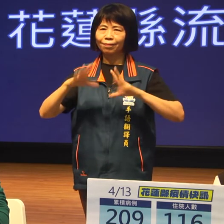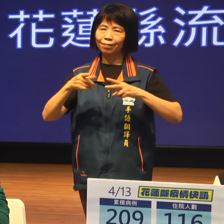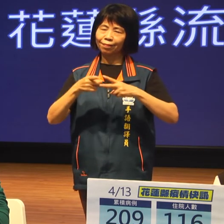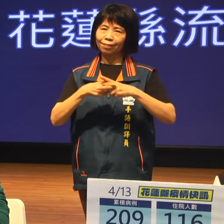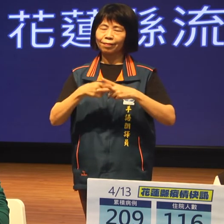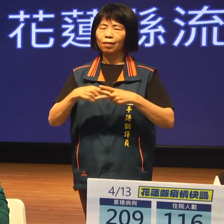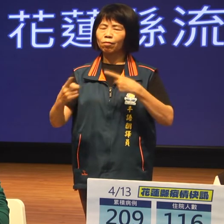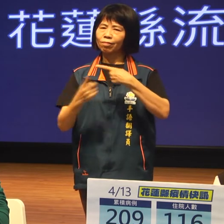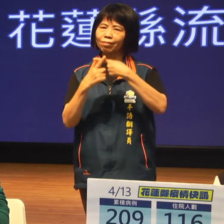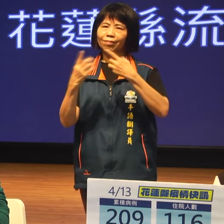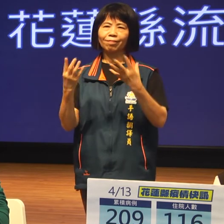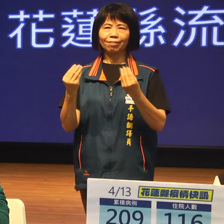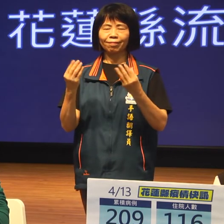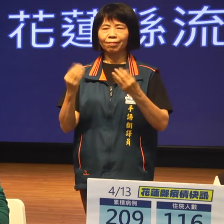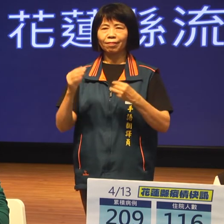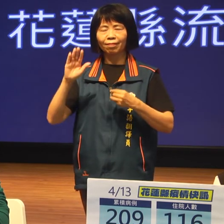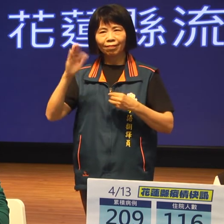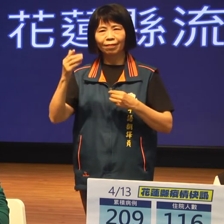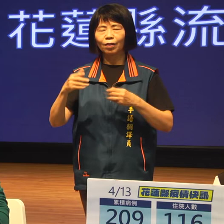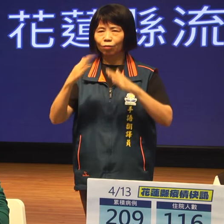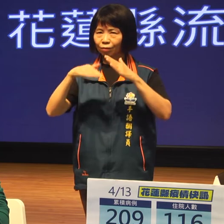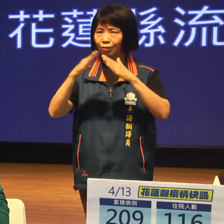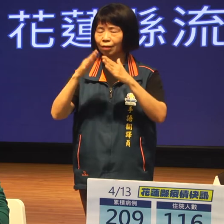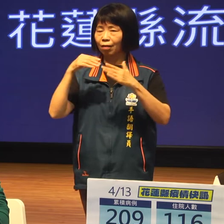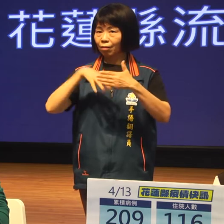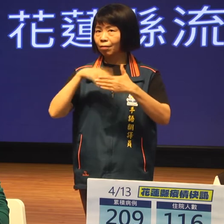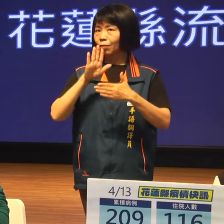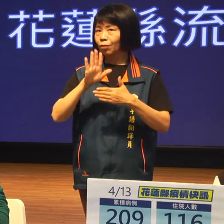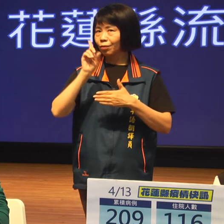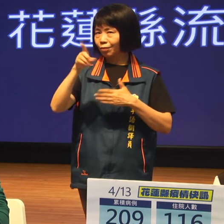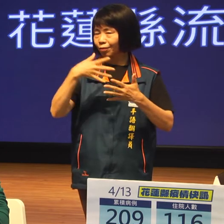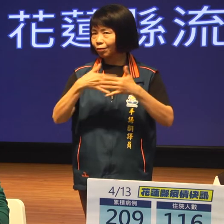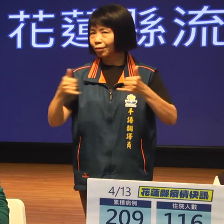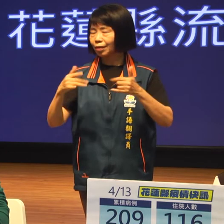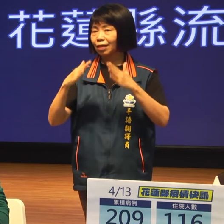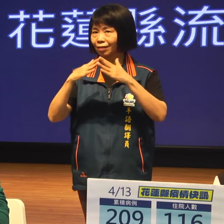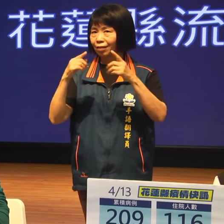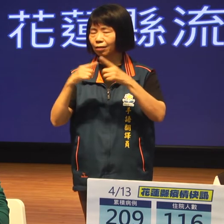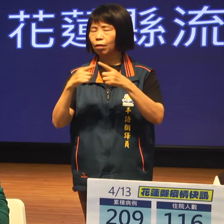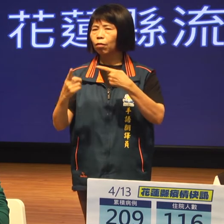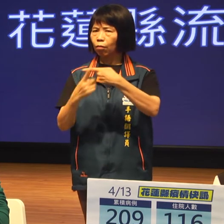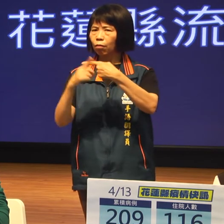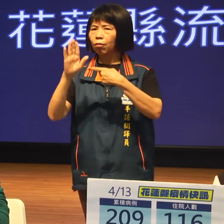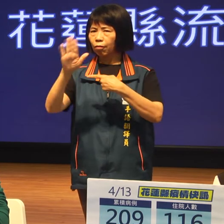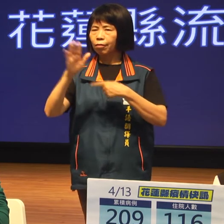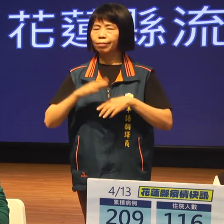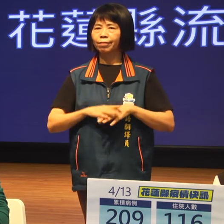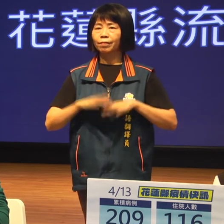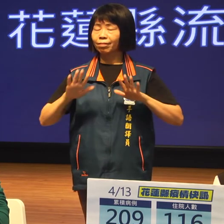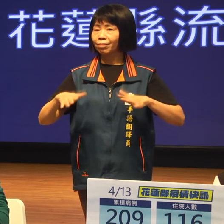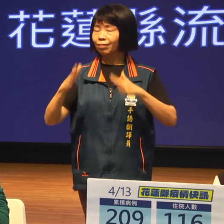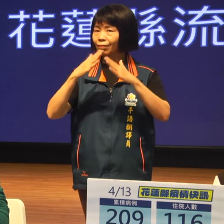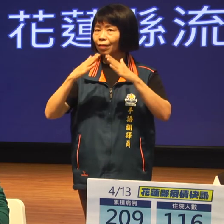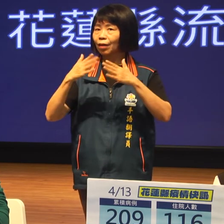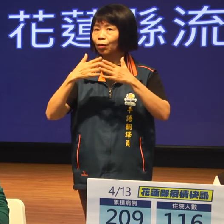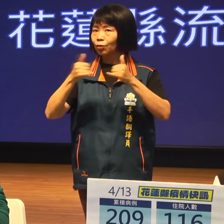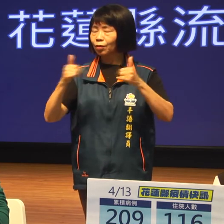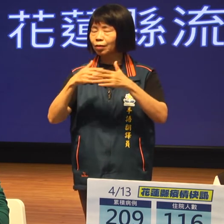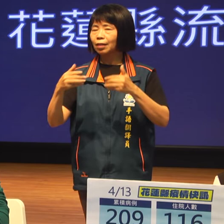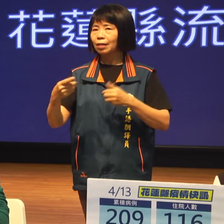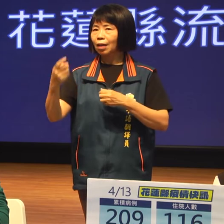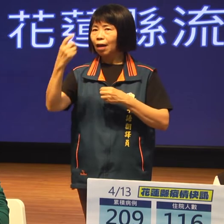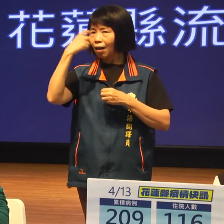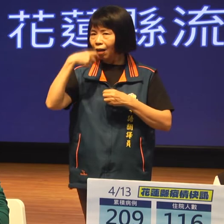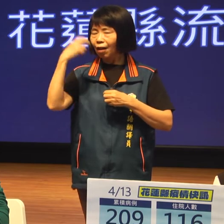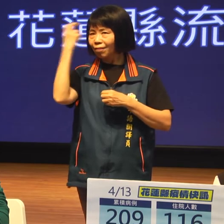有确诊数，不过因为校内有一位学生的家人是确诊，那目前学生是进行 PCR